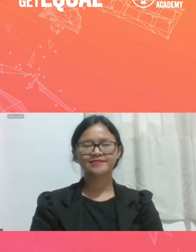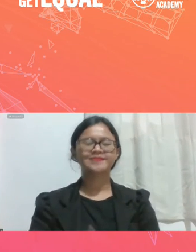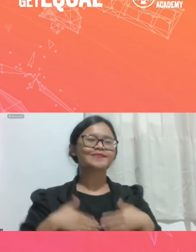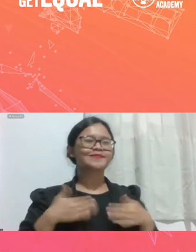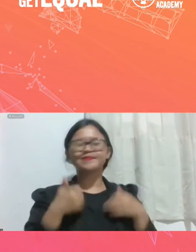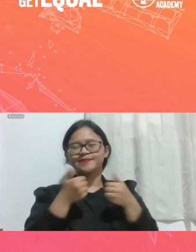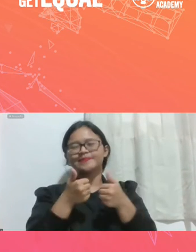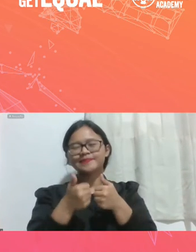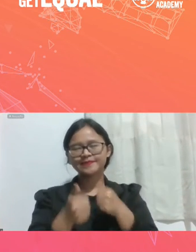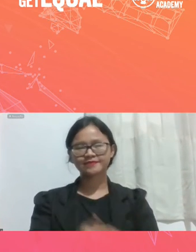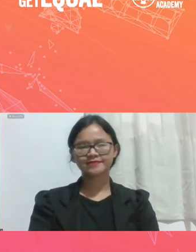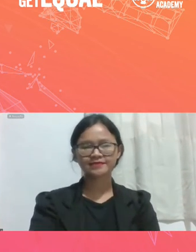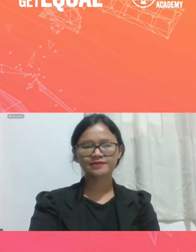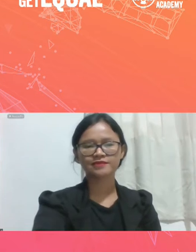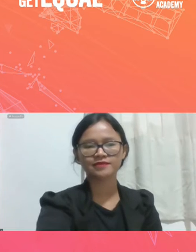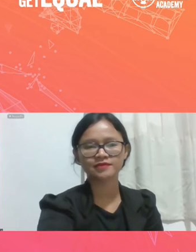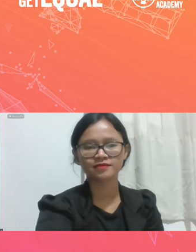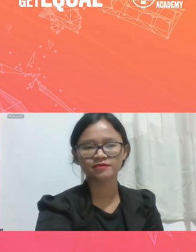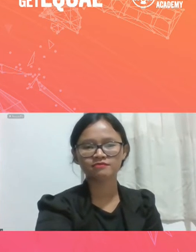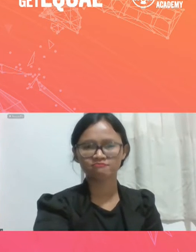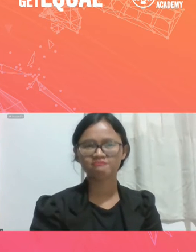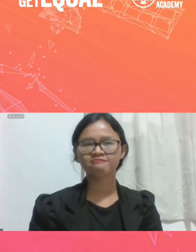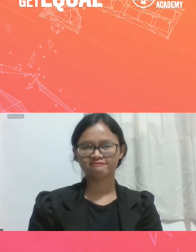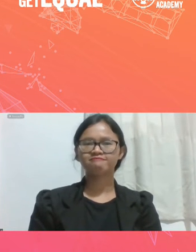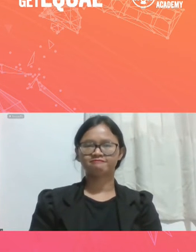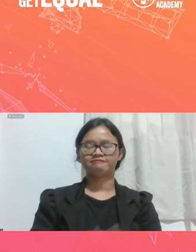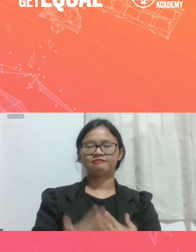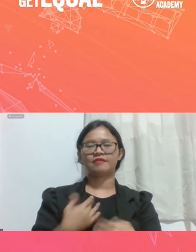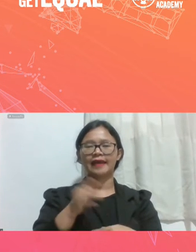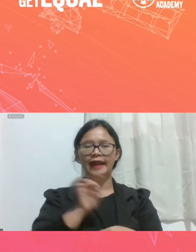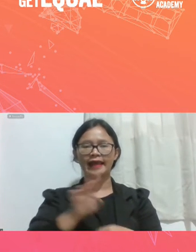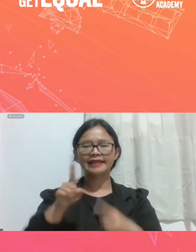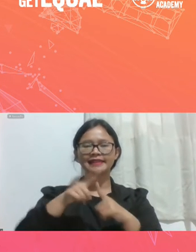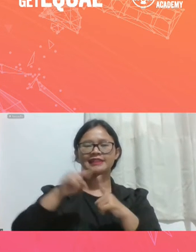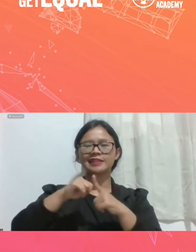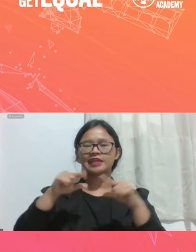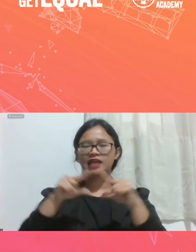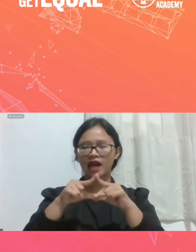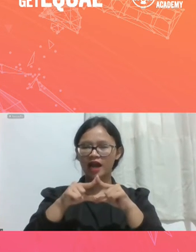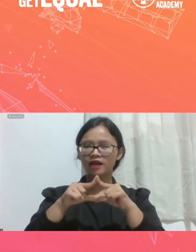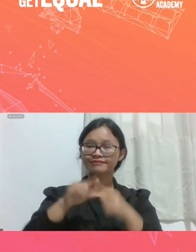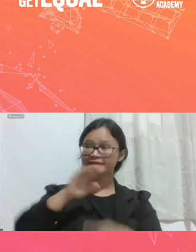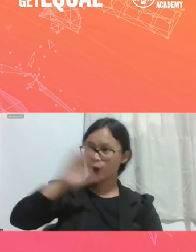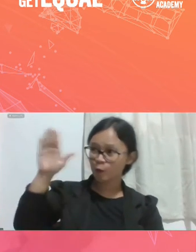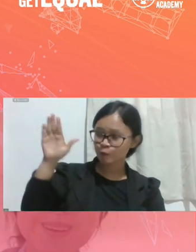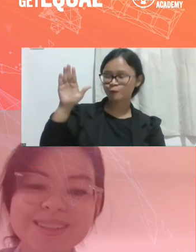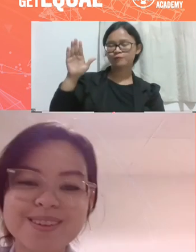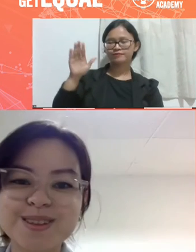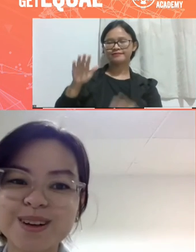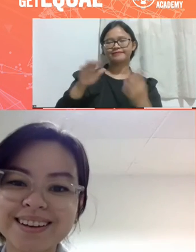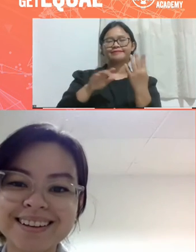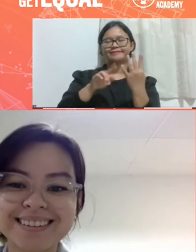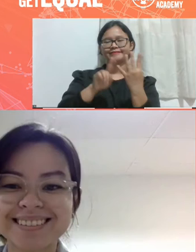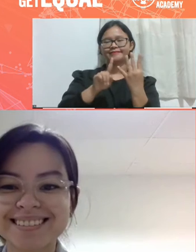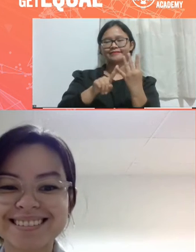hati. Dan yang terakhir adalah Kak Tika, Gustika Yusuf Hatta. Halo Kak Tika.